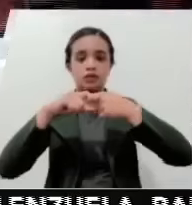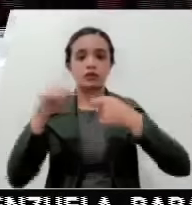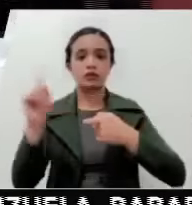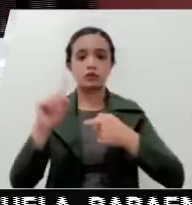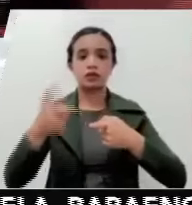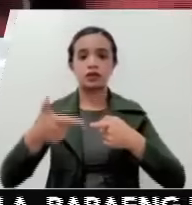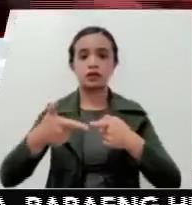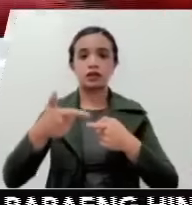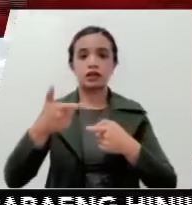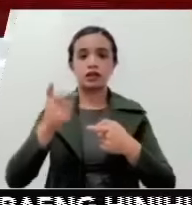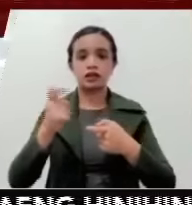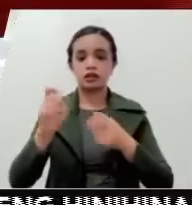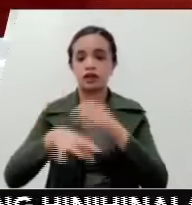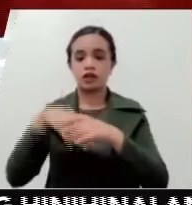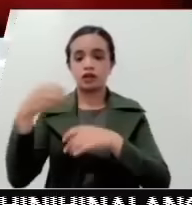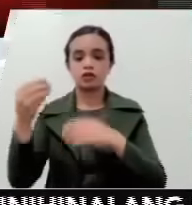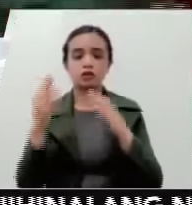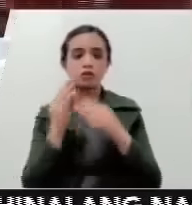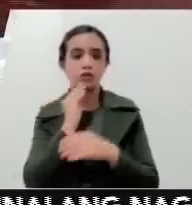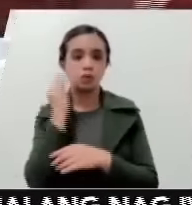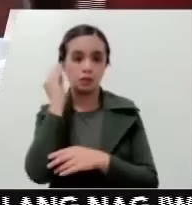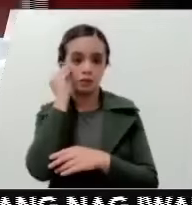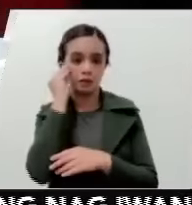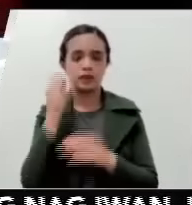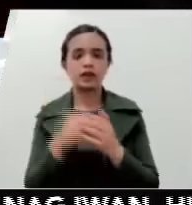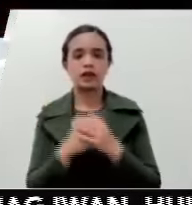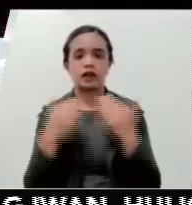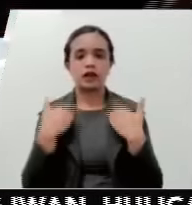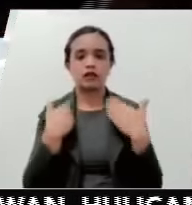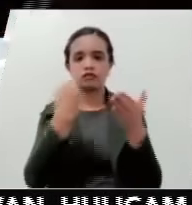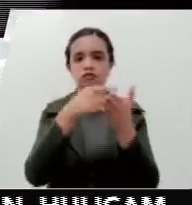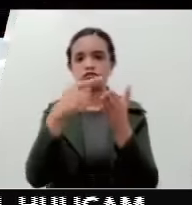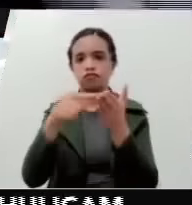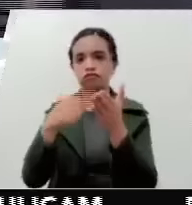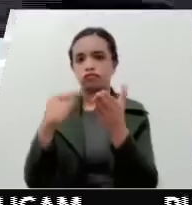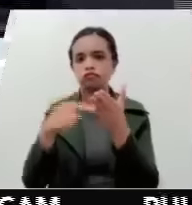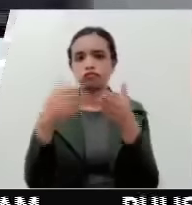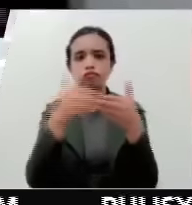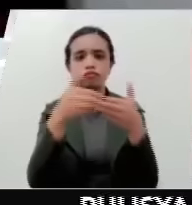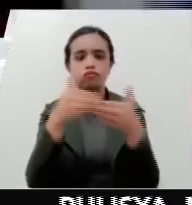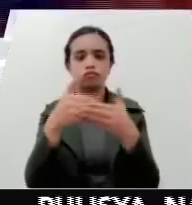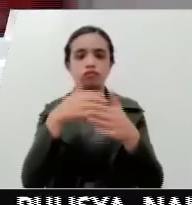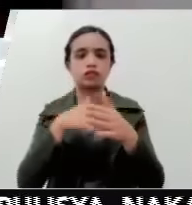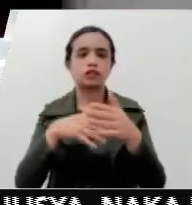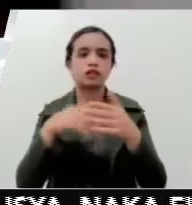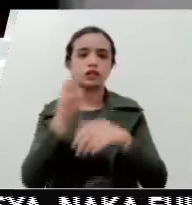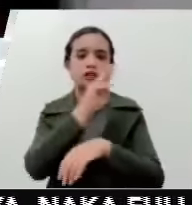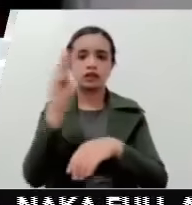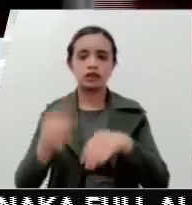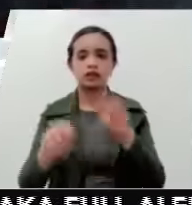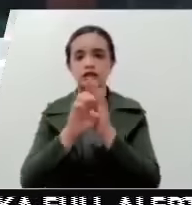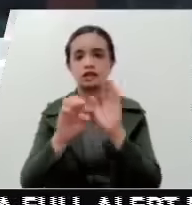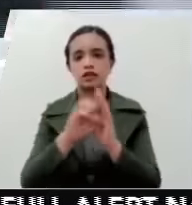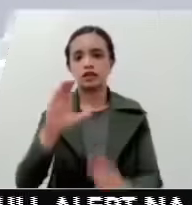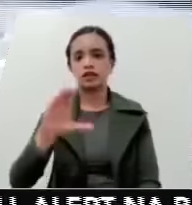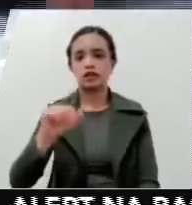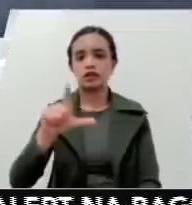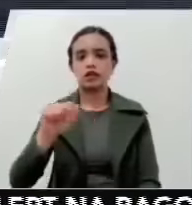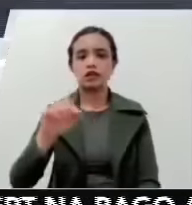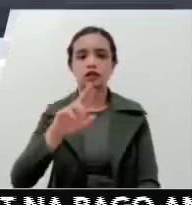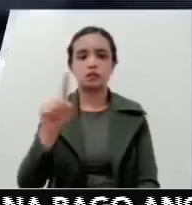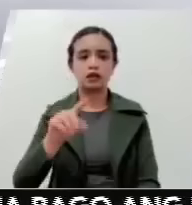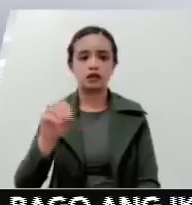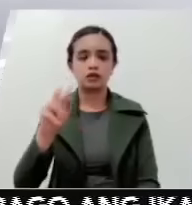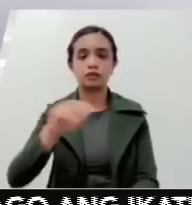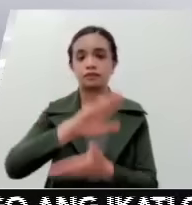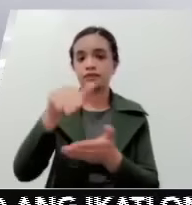residence. Nagsasagawa na rin ng border control at checkpoints sa mga karateg rehiyon ng Metro Manila tulad ng Calabar Zone at Central Luzon. Pero pag nilinaw ng